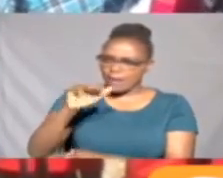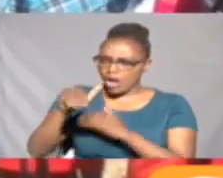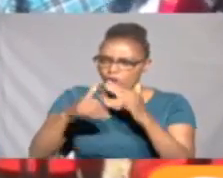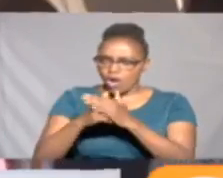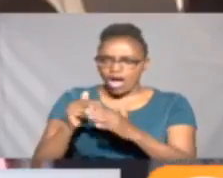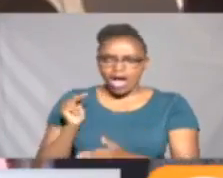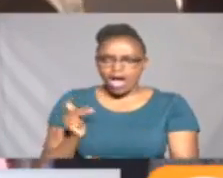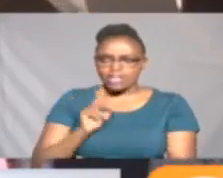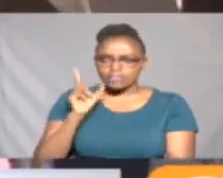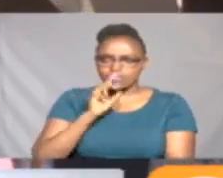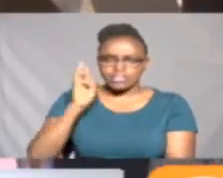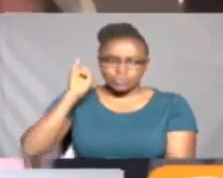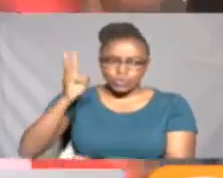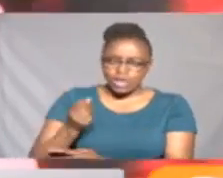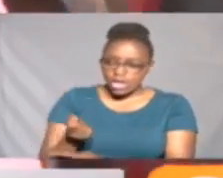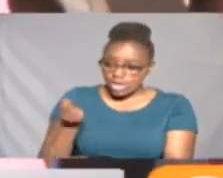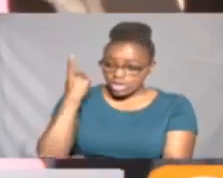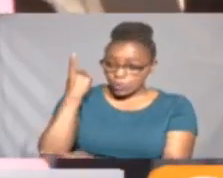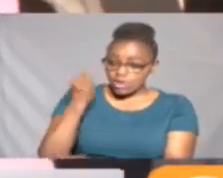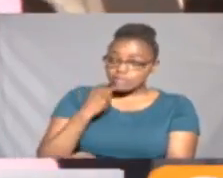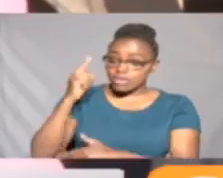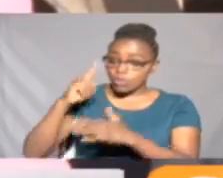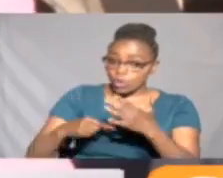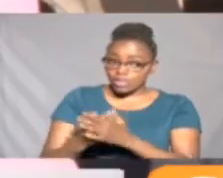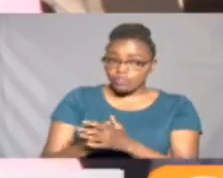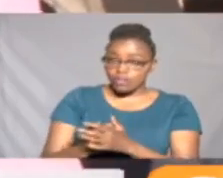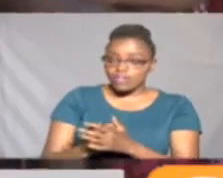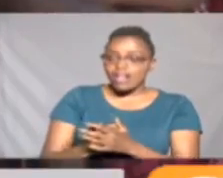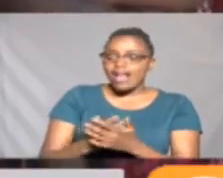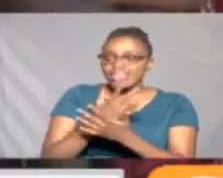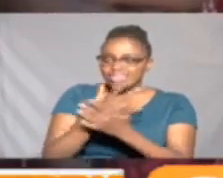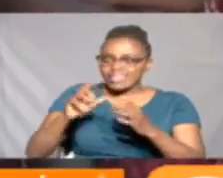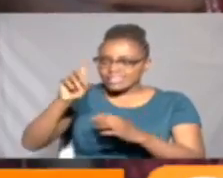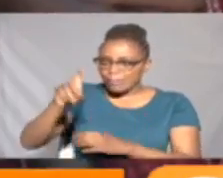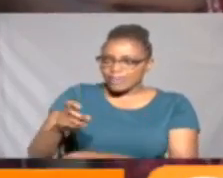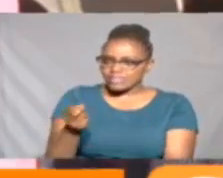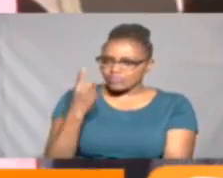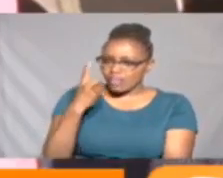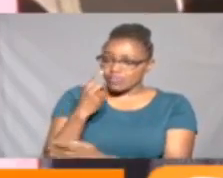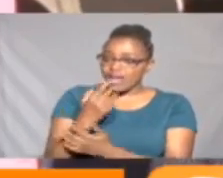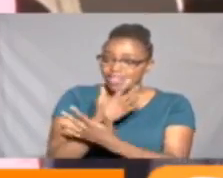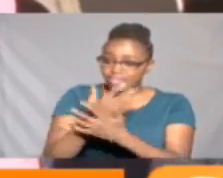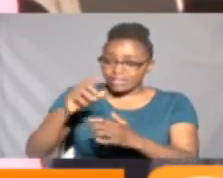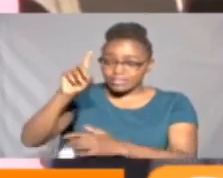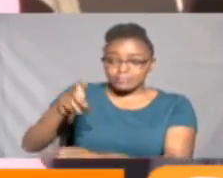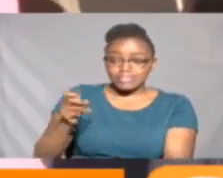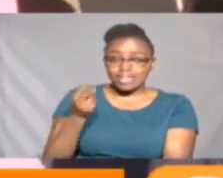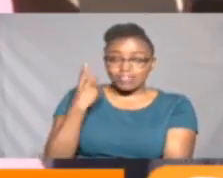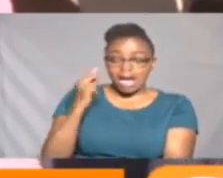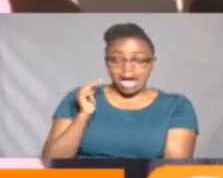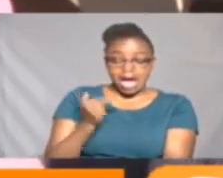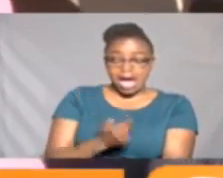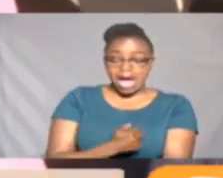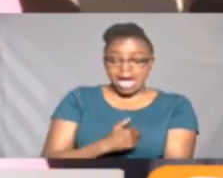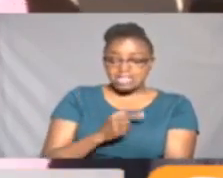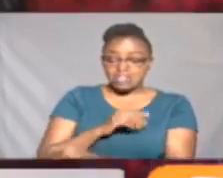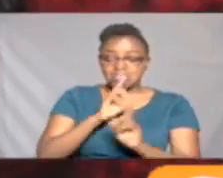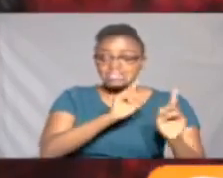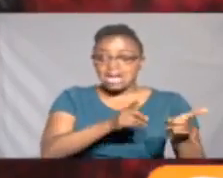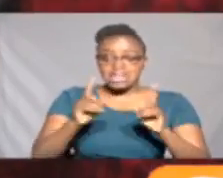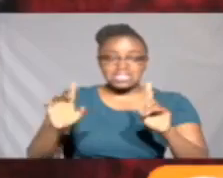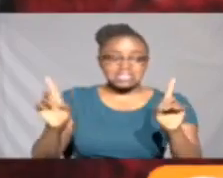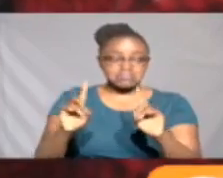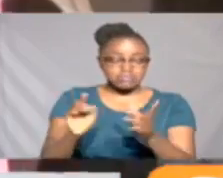ingine tutamalizia. Kieleweke ni kusema mambo itaeleweka. Mambo itaeleweka. Sisi hapana